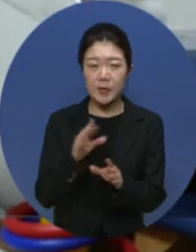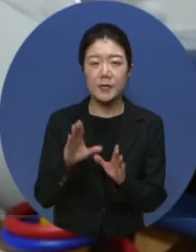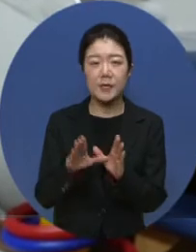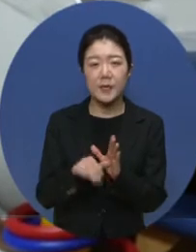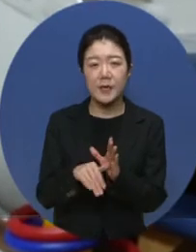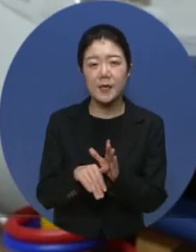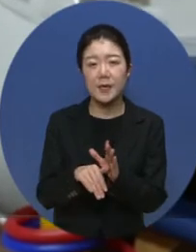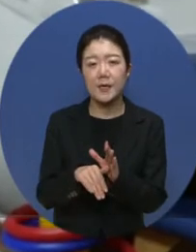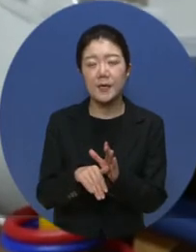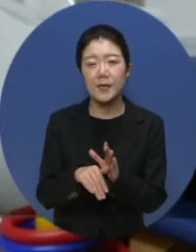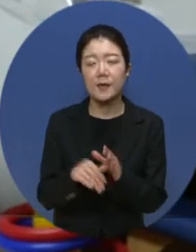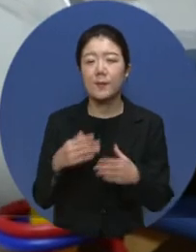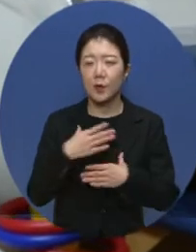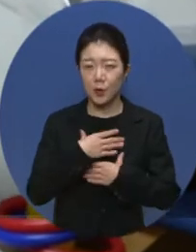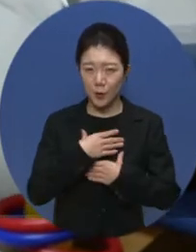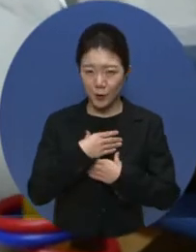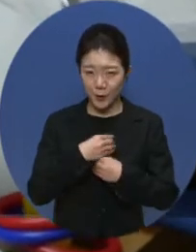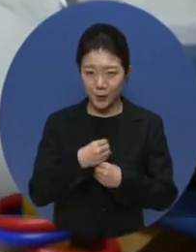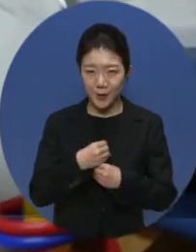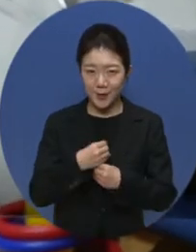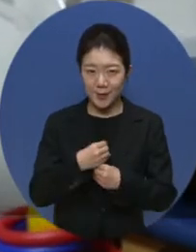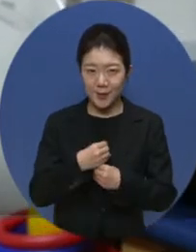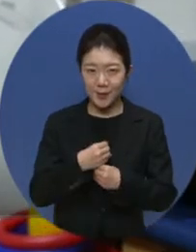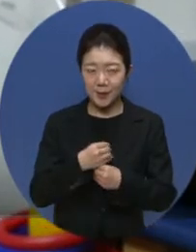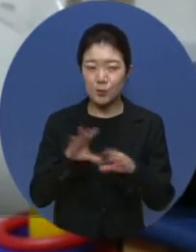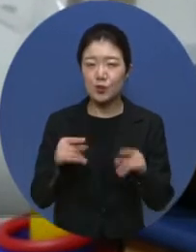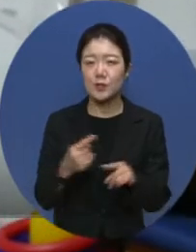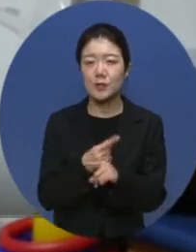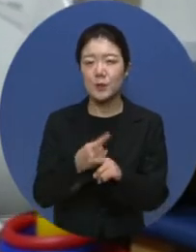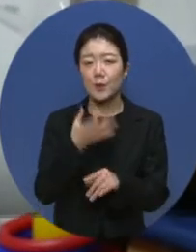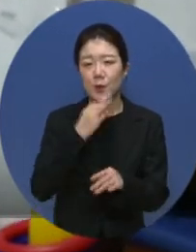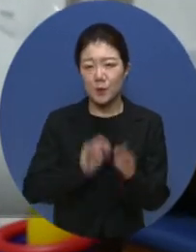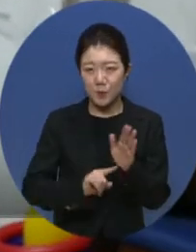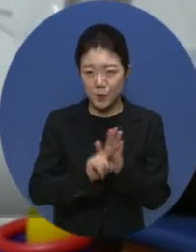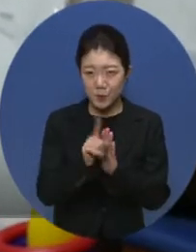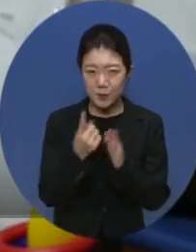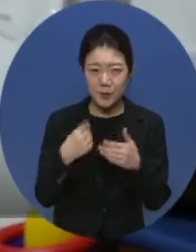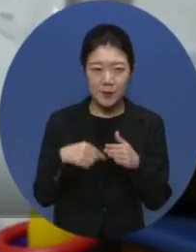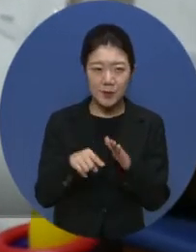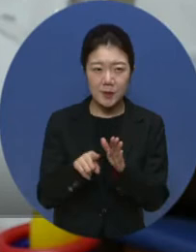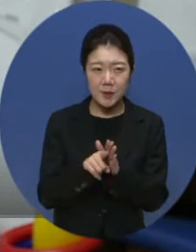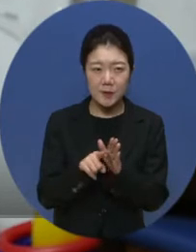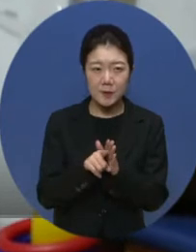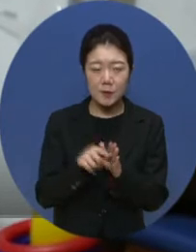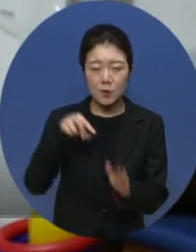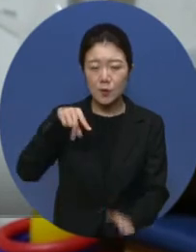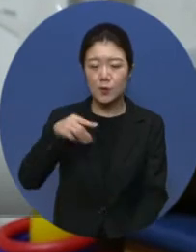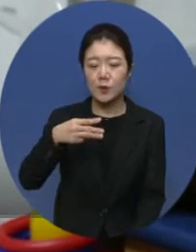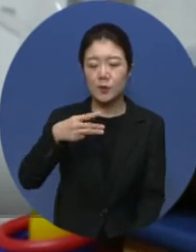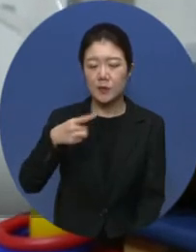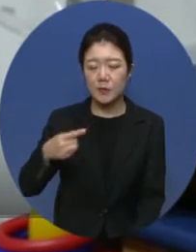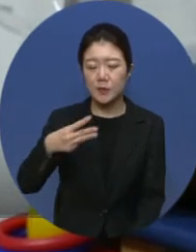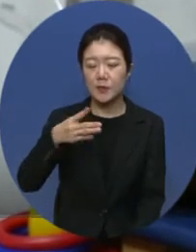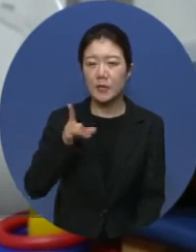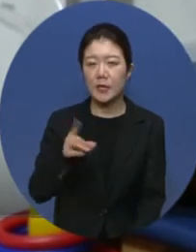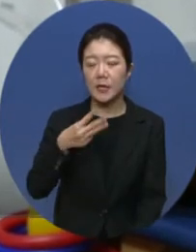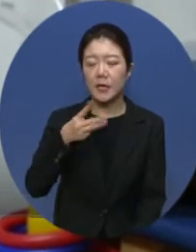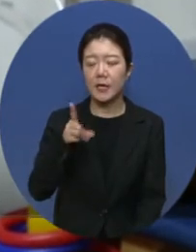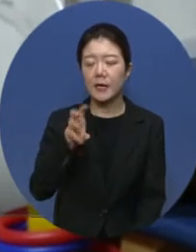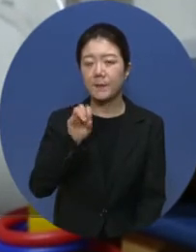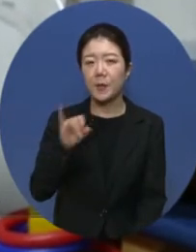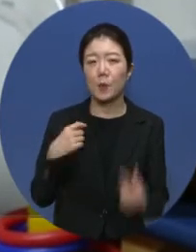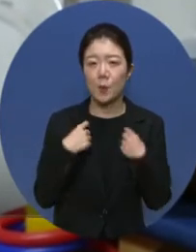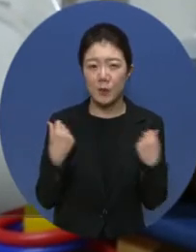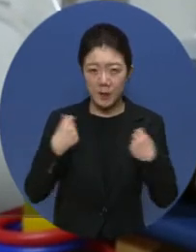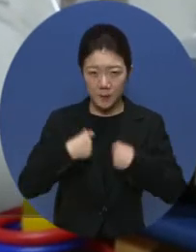그리고 이제 편하게 이제. 물리치료 효과를 높이기 위해서 수트 테라피라고 해서 수트를 입으면서